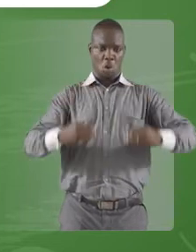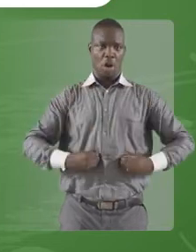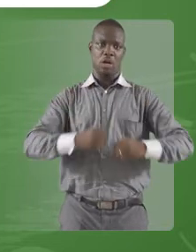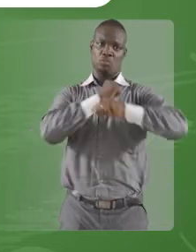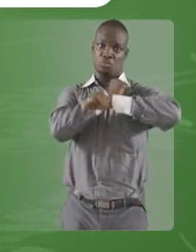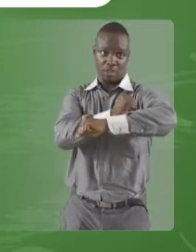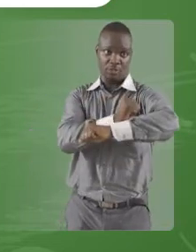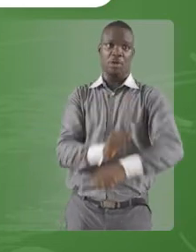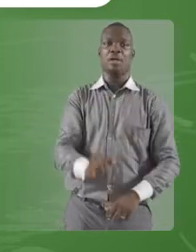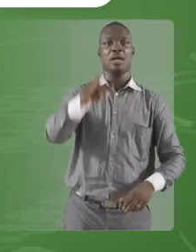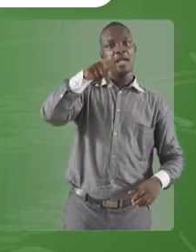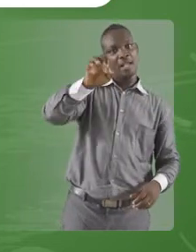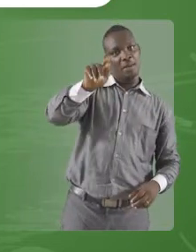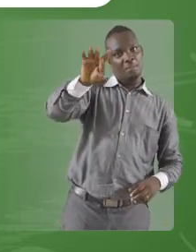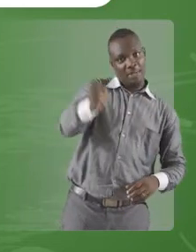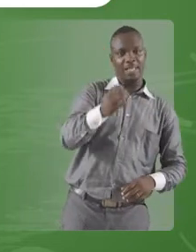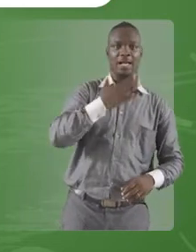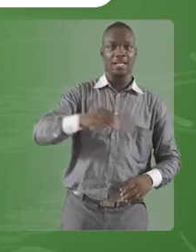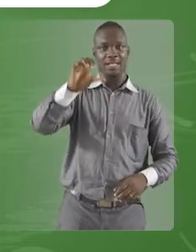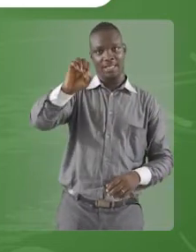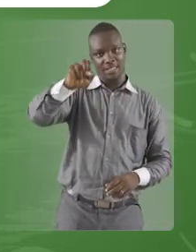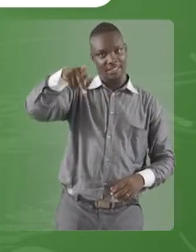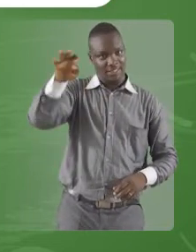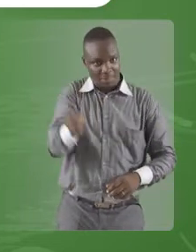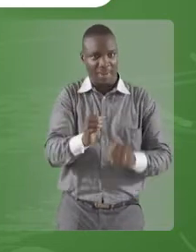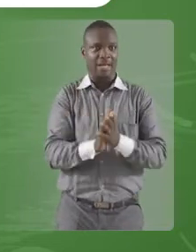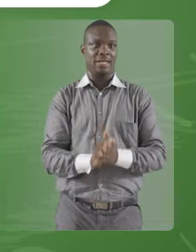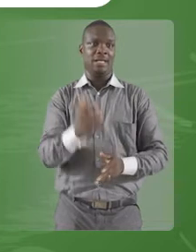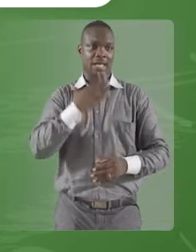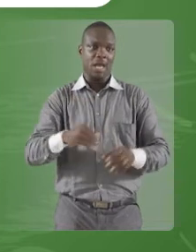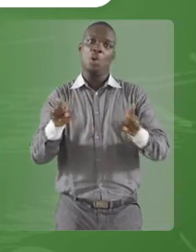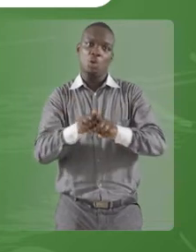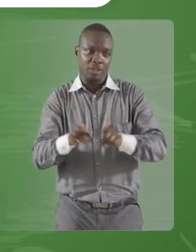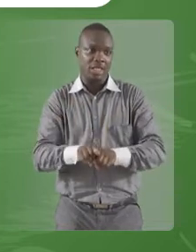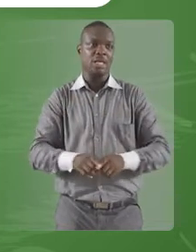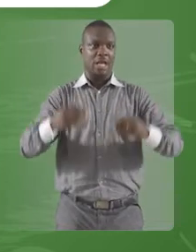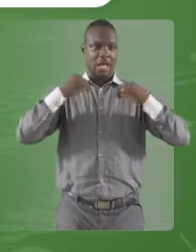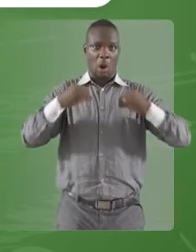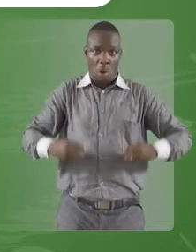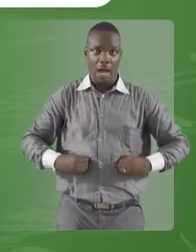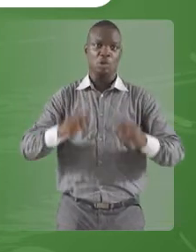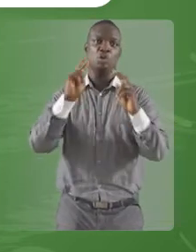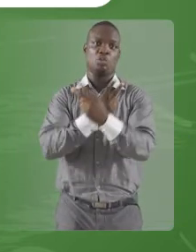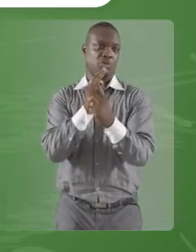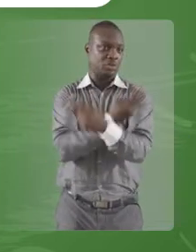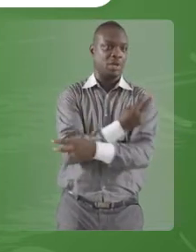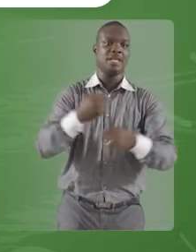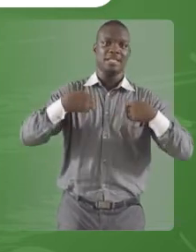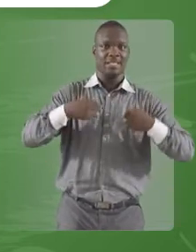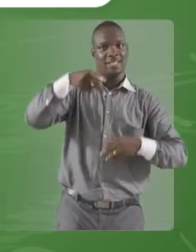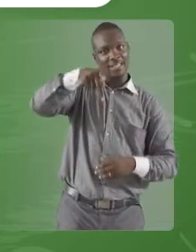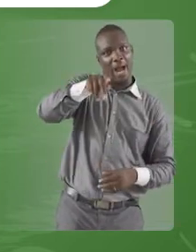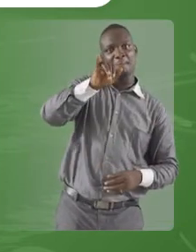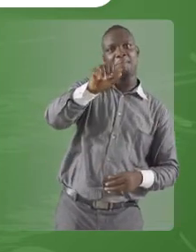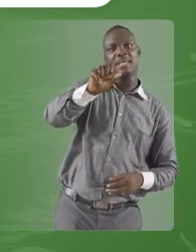sépales, et les organes reproducteurs, qui sont l'étamine et le pistil. Alors, de